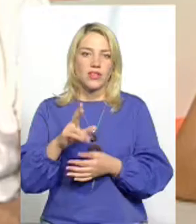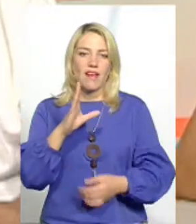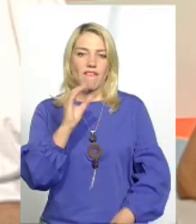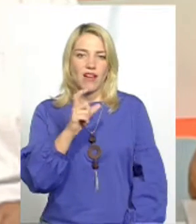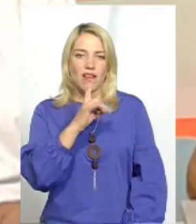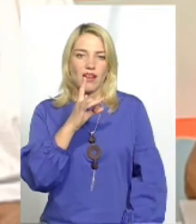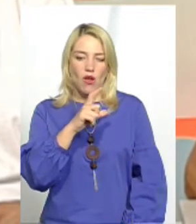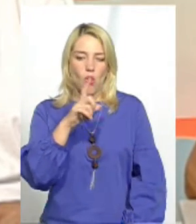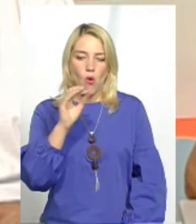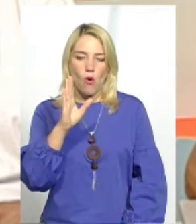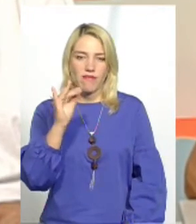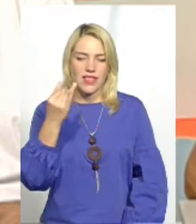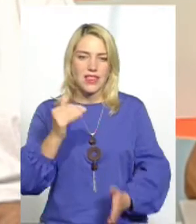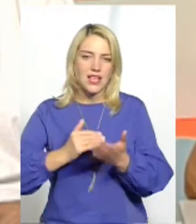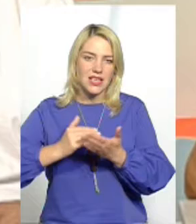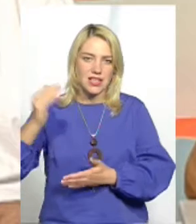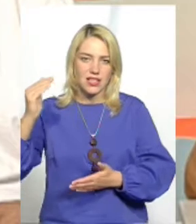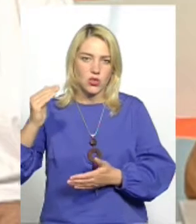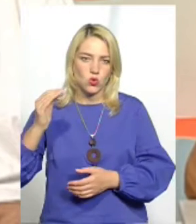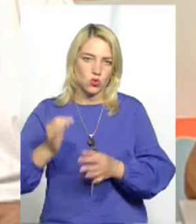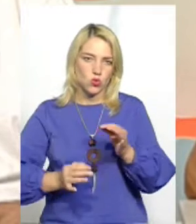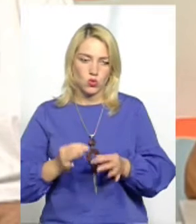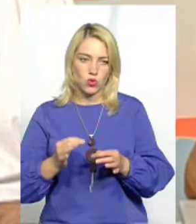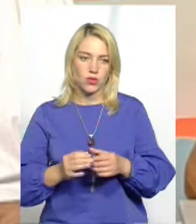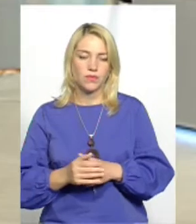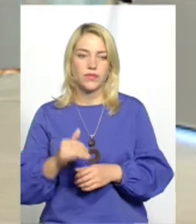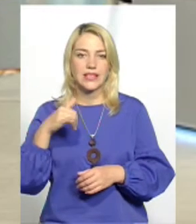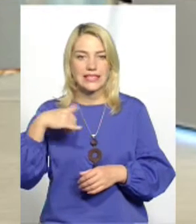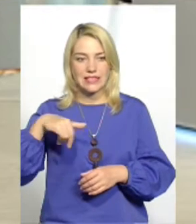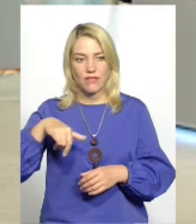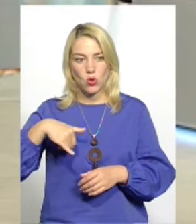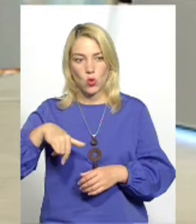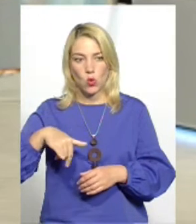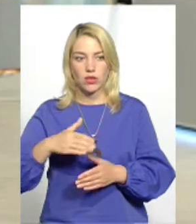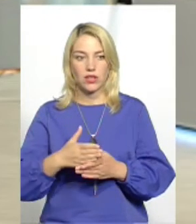немає. Немає іншого варіанту. Відмовити Верховний. У нас є дзвінок. Так.